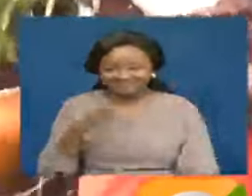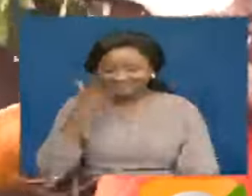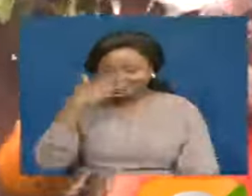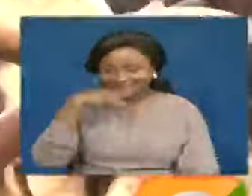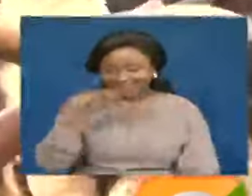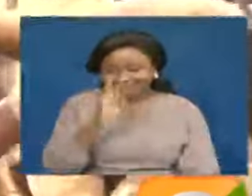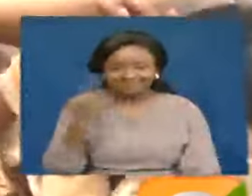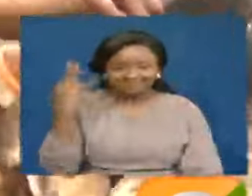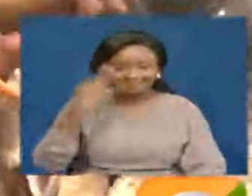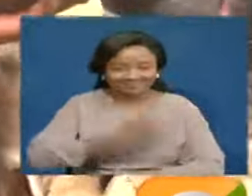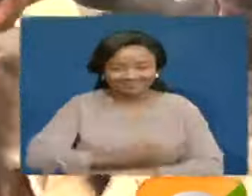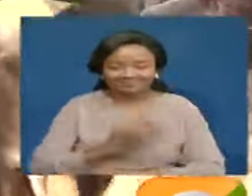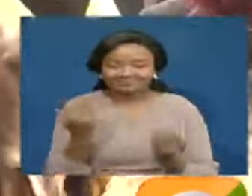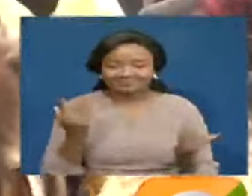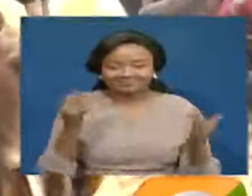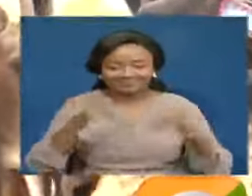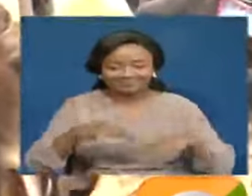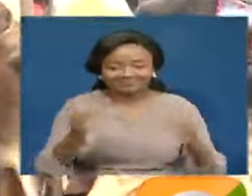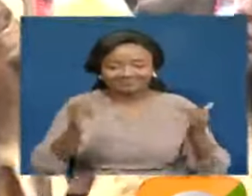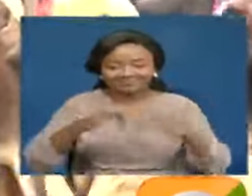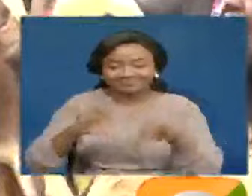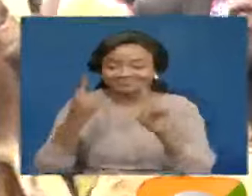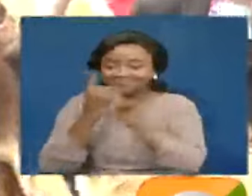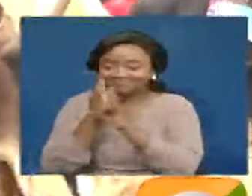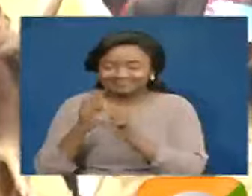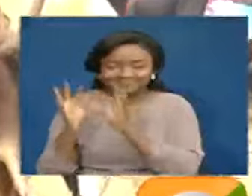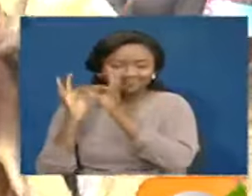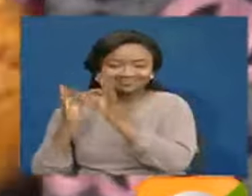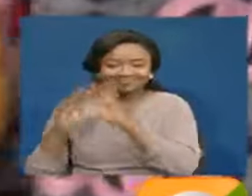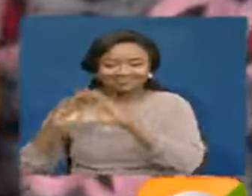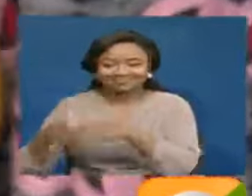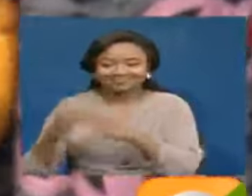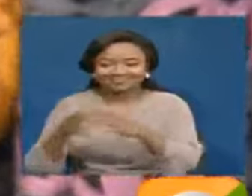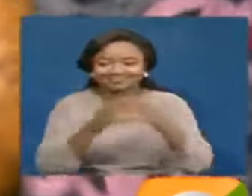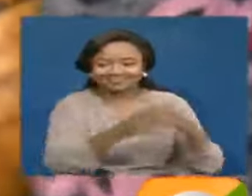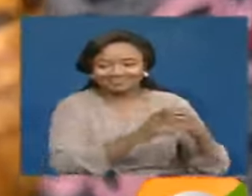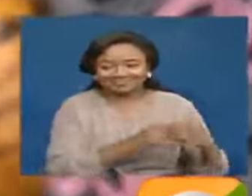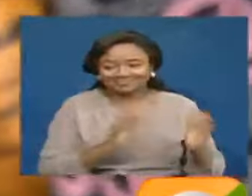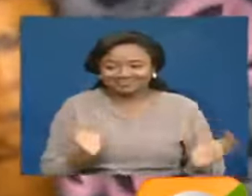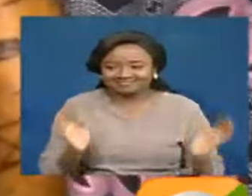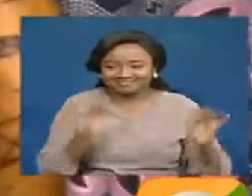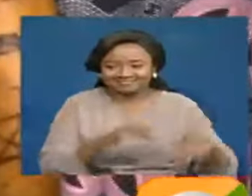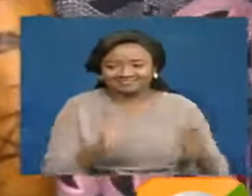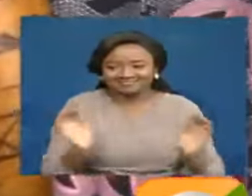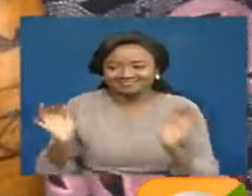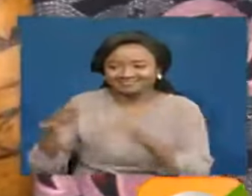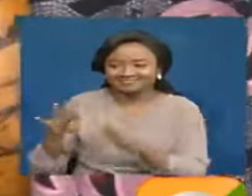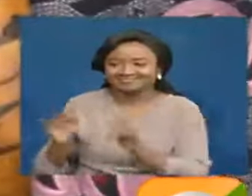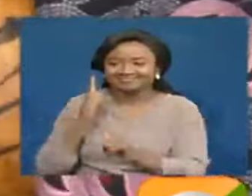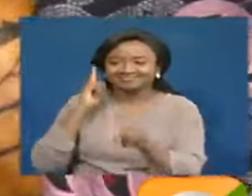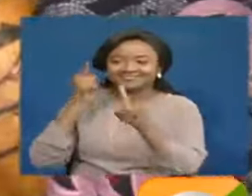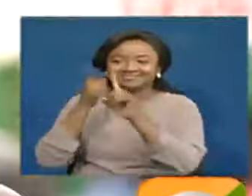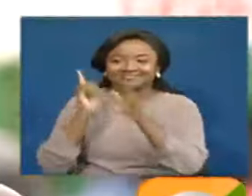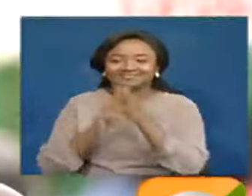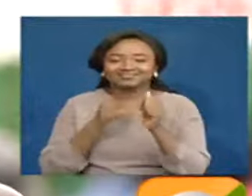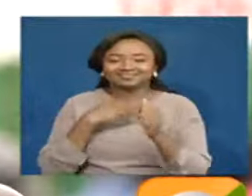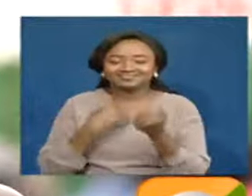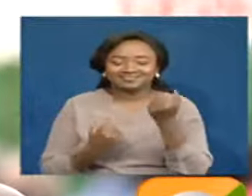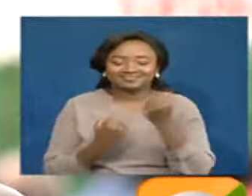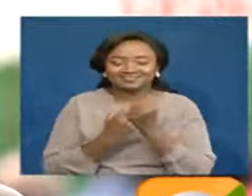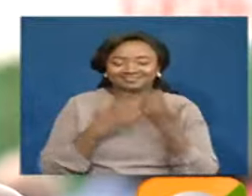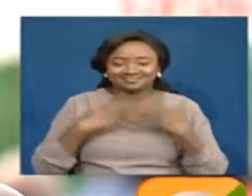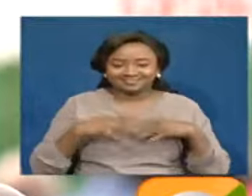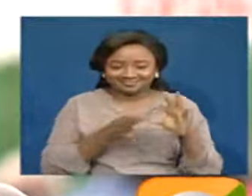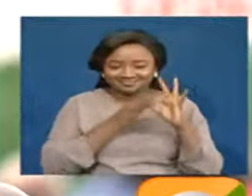Sherehe hizo za kitamaduni zilivutia makundi tofauti ya kitamaduni kutoka eneo la Bonde la Ufa, na lengo kuu ni kuimarisha utamaduni wa wenyeji pamoja